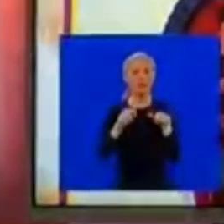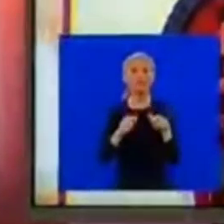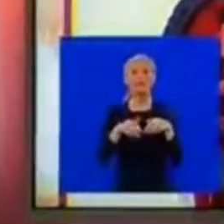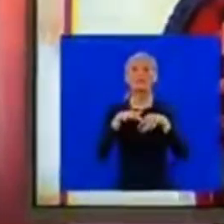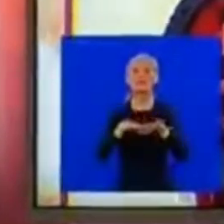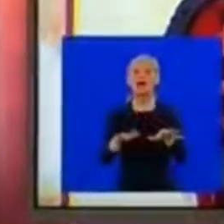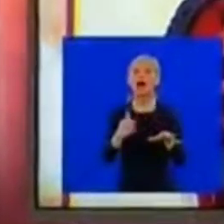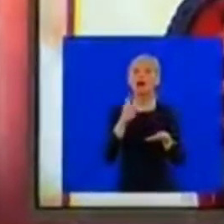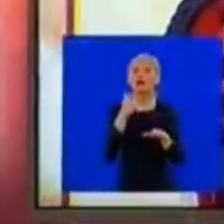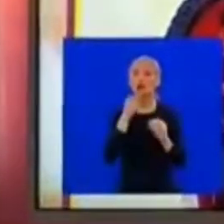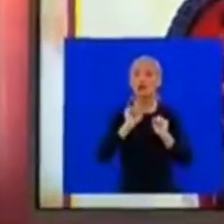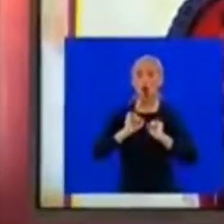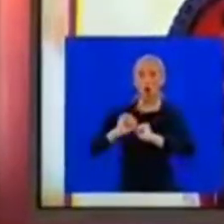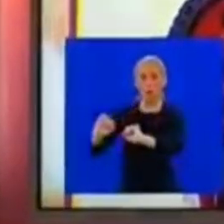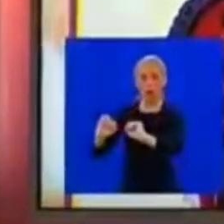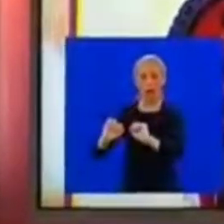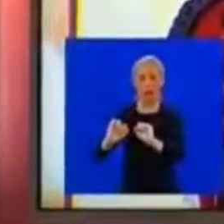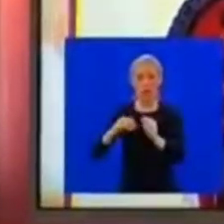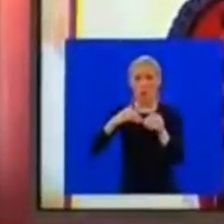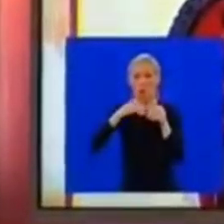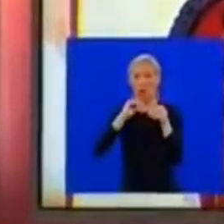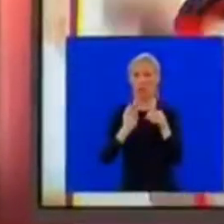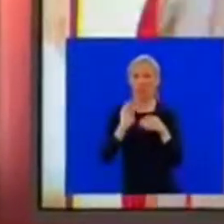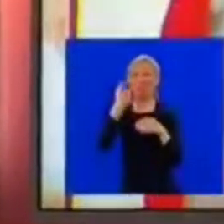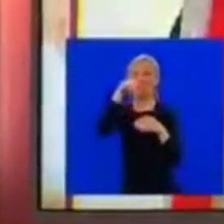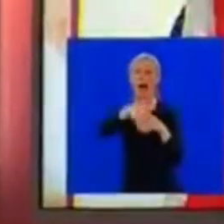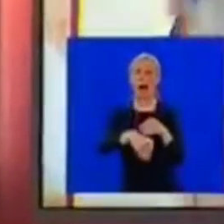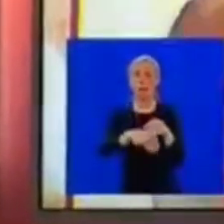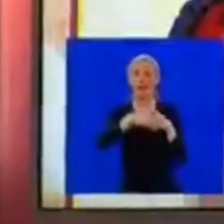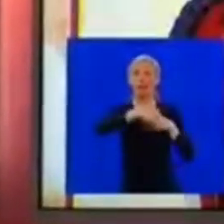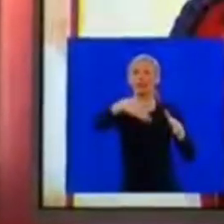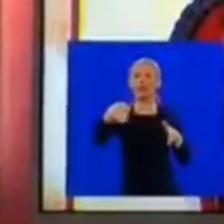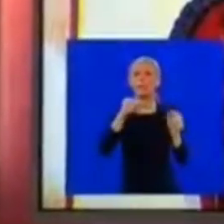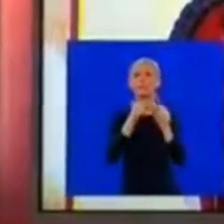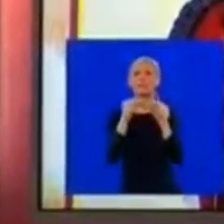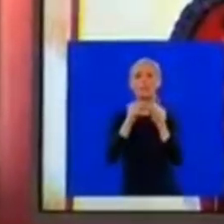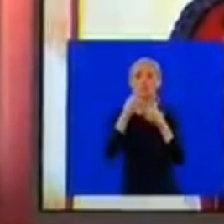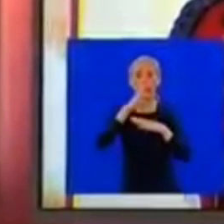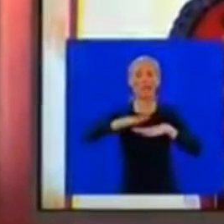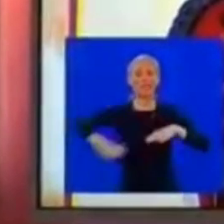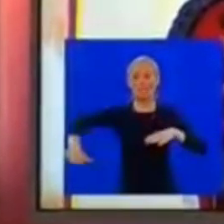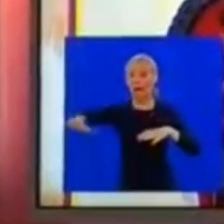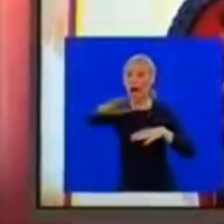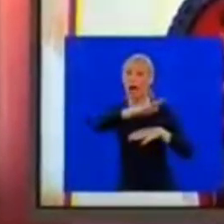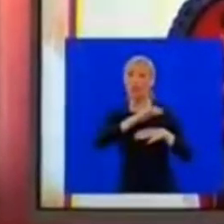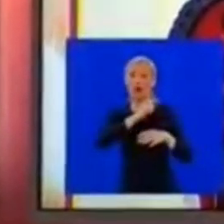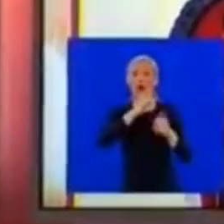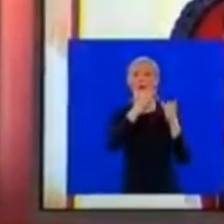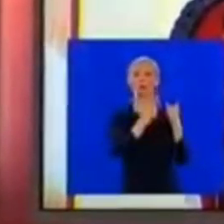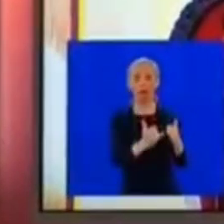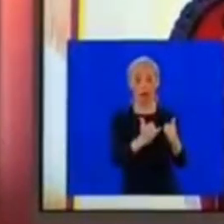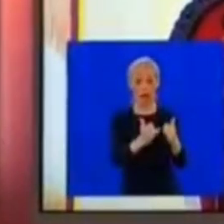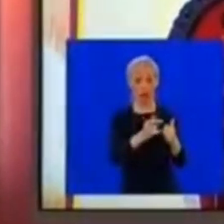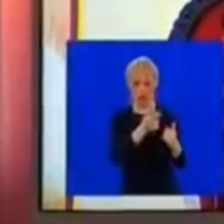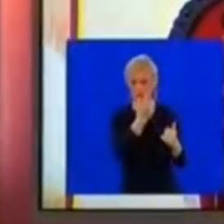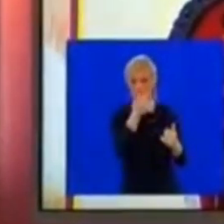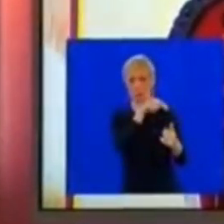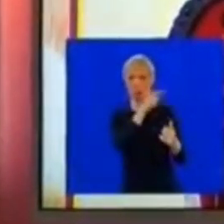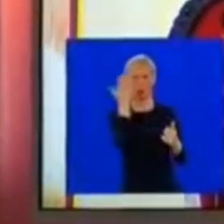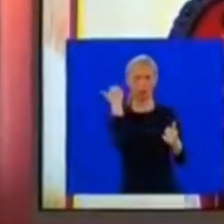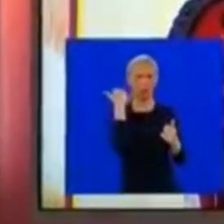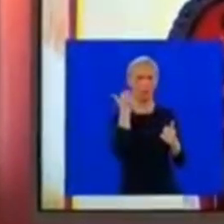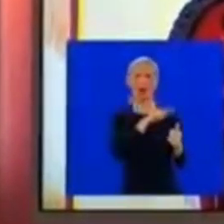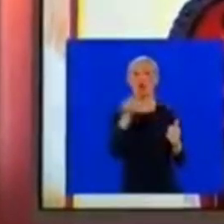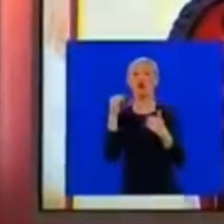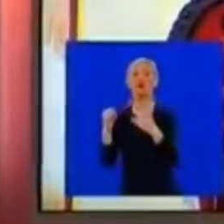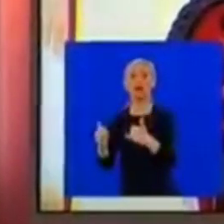je obranio zapadne granice Bizantskog carstva i od tada pa do danas tvoja je snaga vidljiva. Ali u